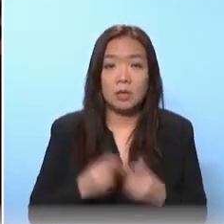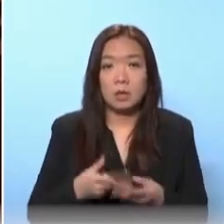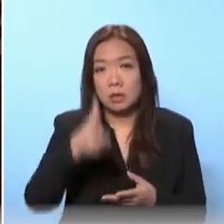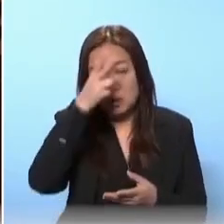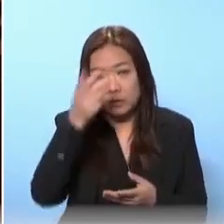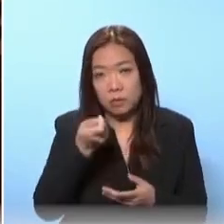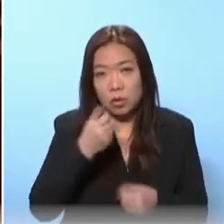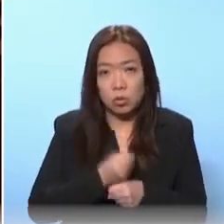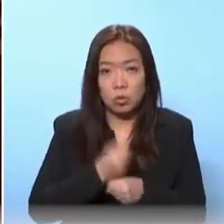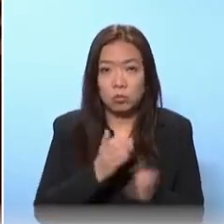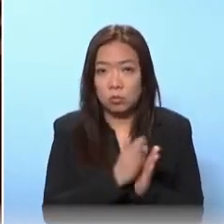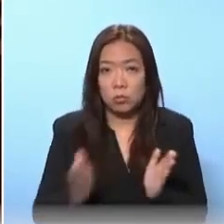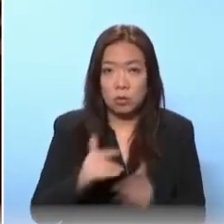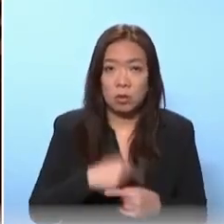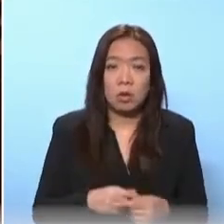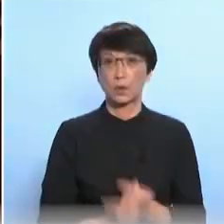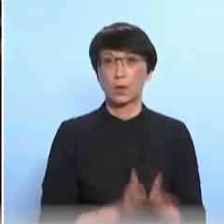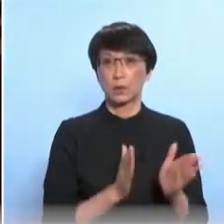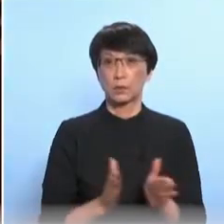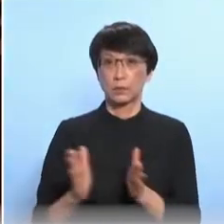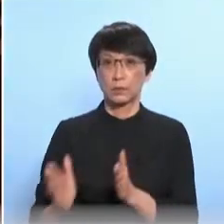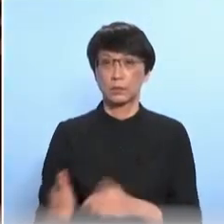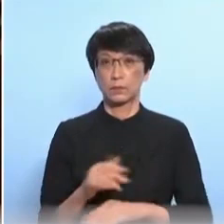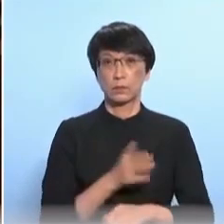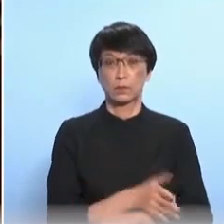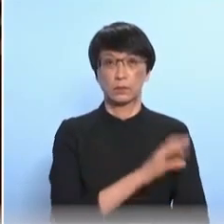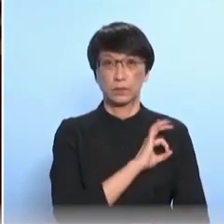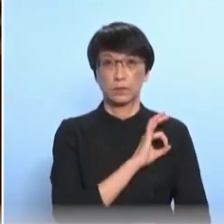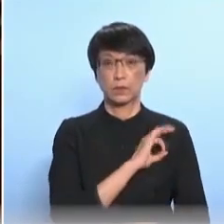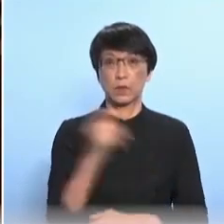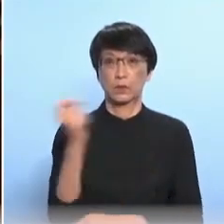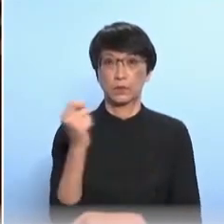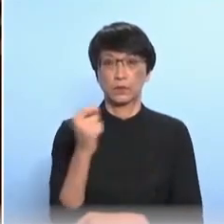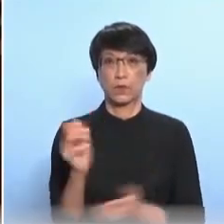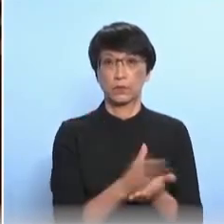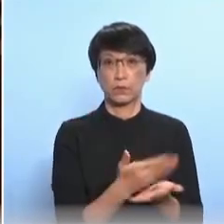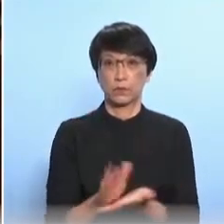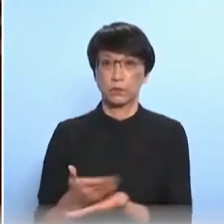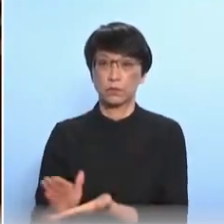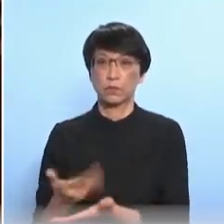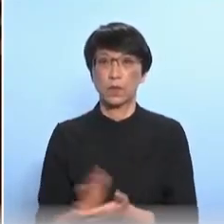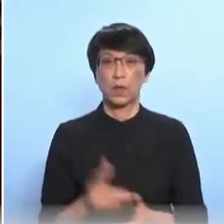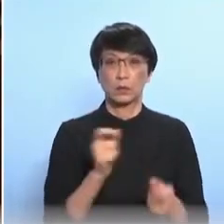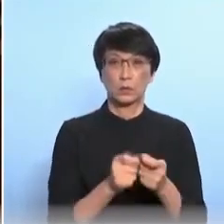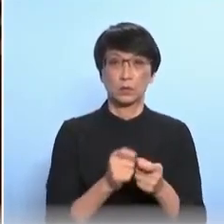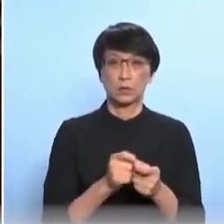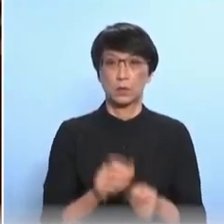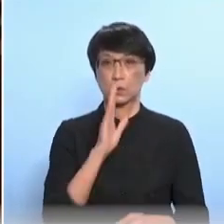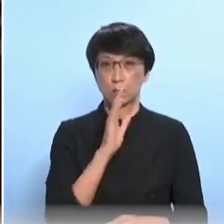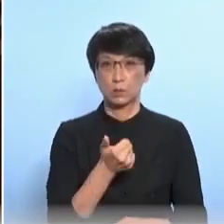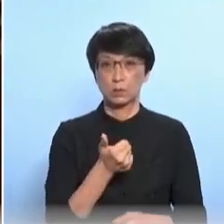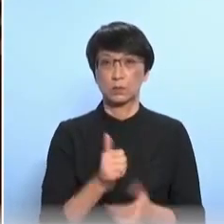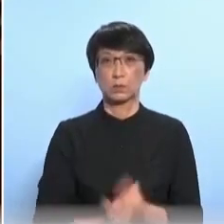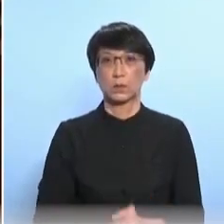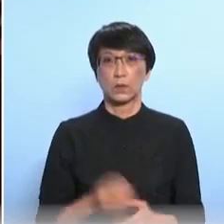以在施政的時候更加好去規劃我們社會福利的分配，令到我們的資源用得其所，